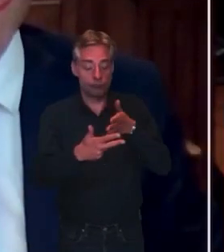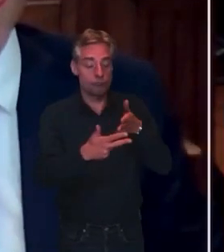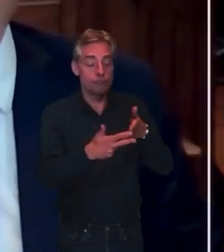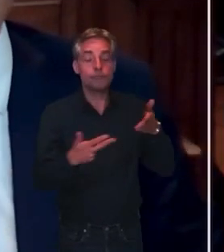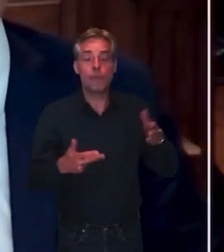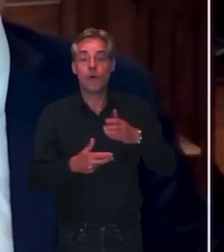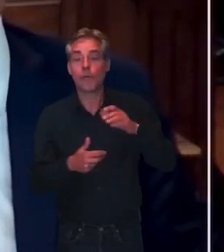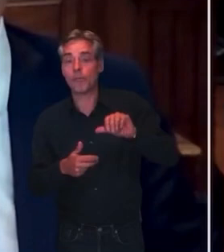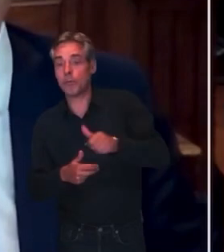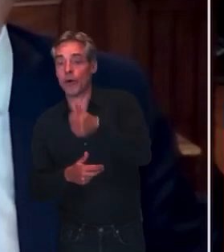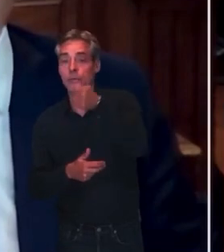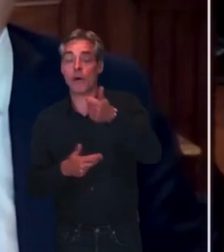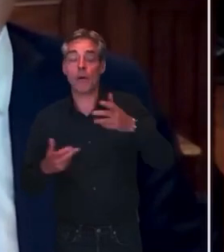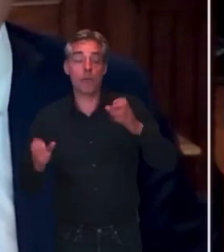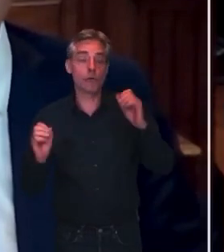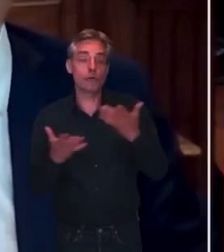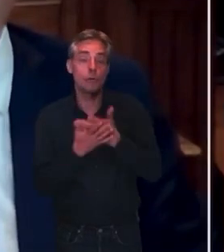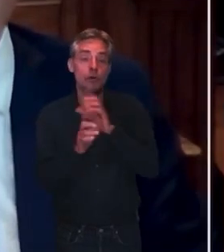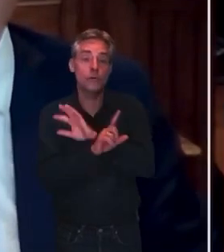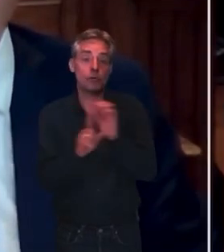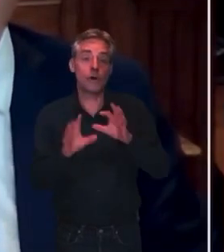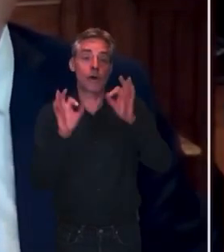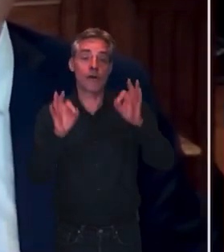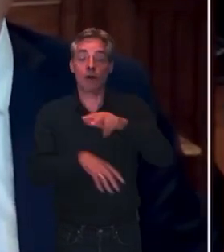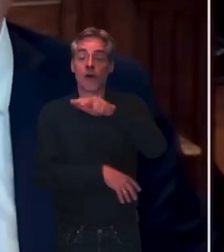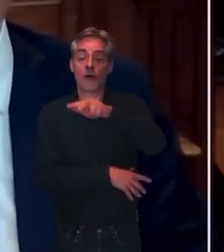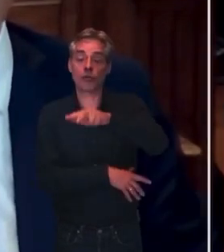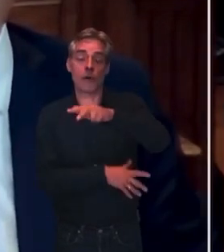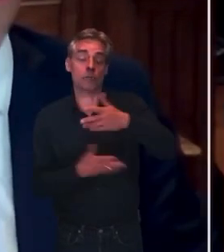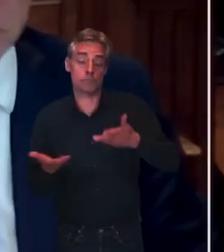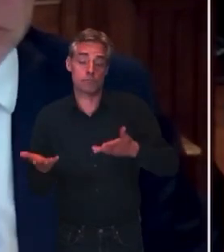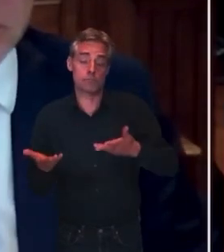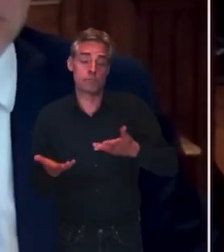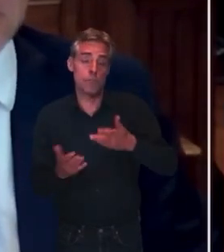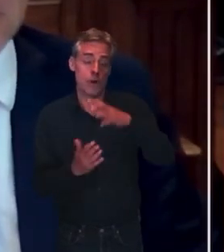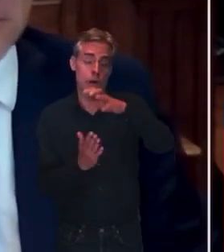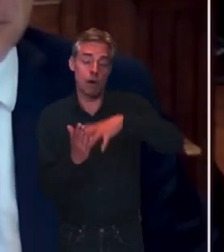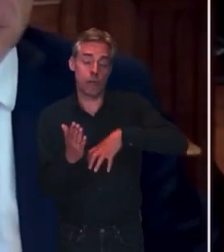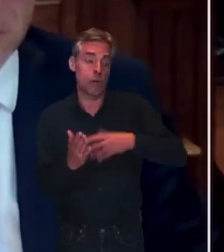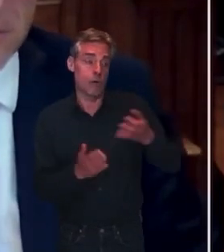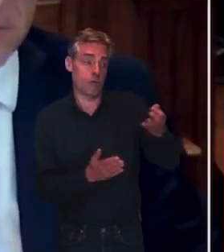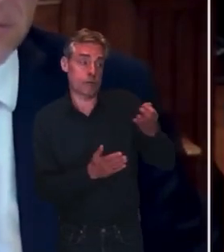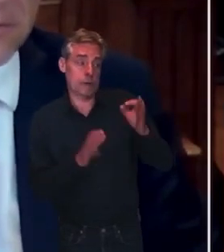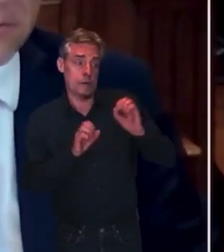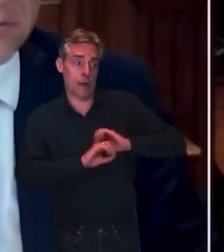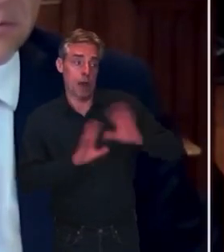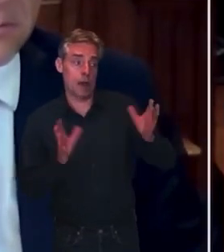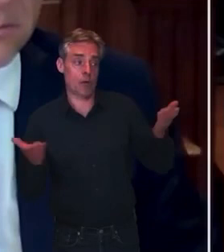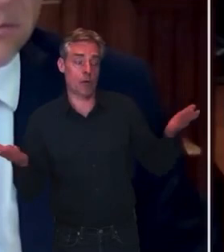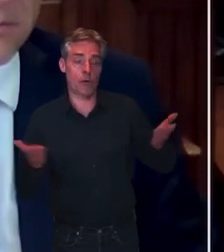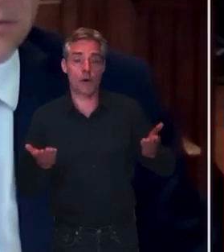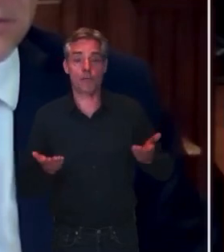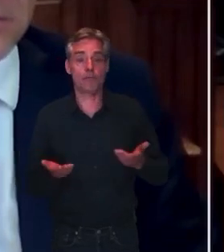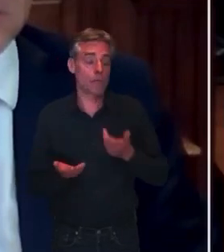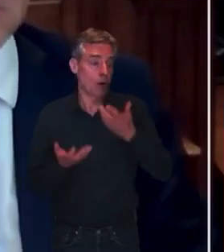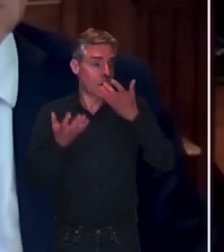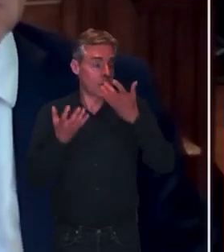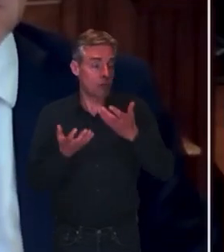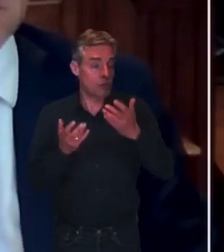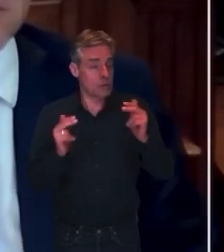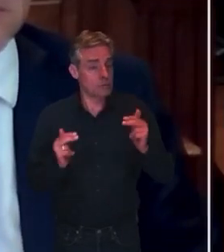sans surprise, c'est la question du logement. Dans ce rapport, vous indiquez très clairement que vous voulez